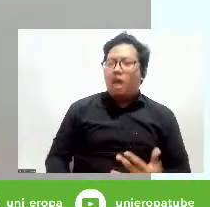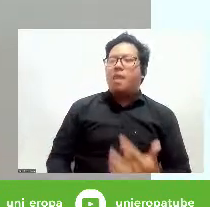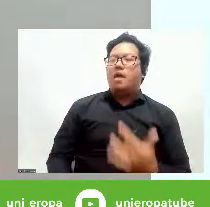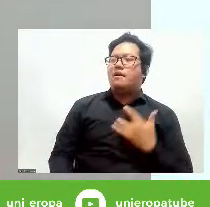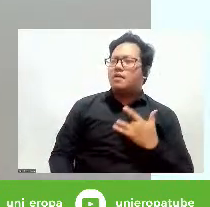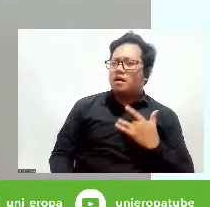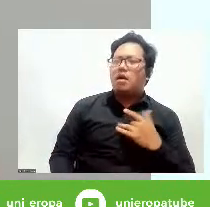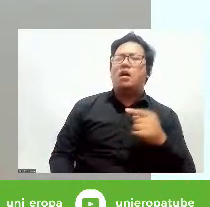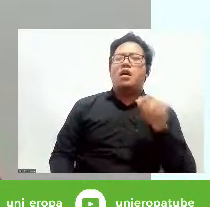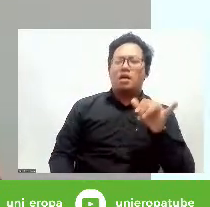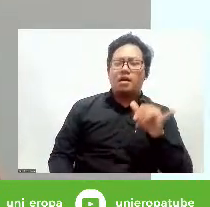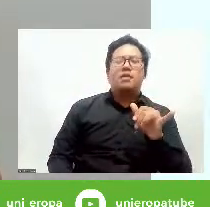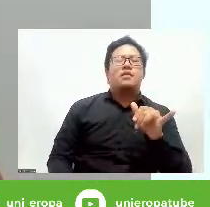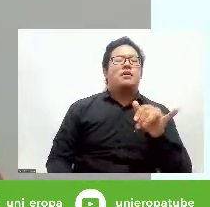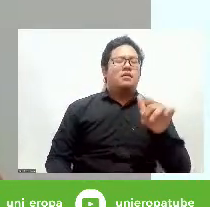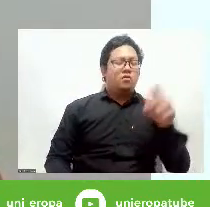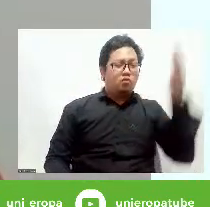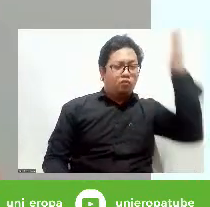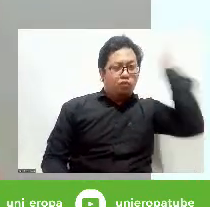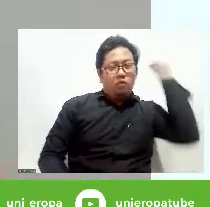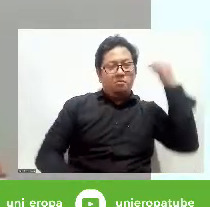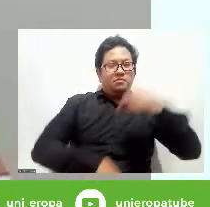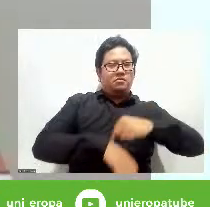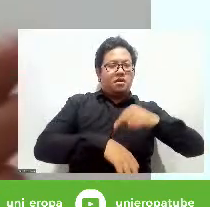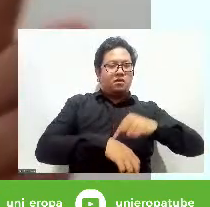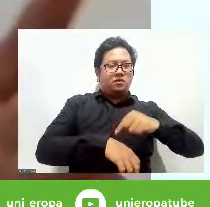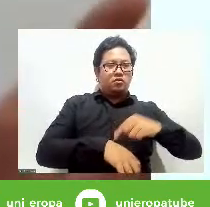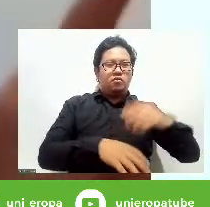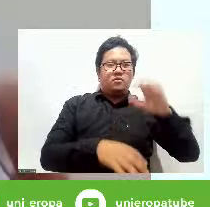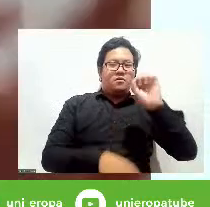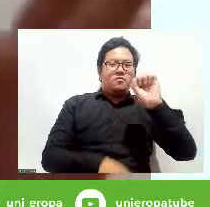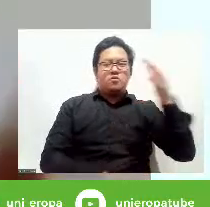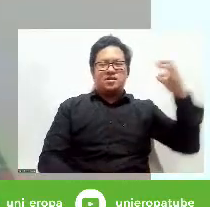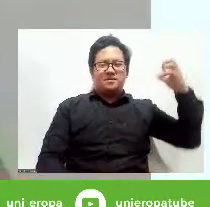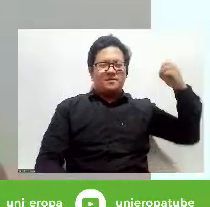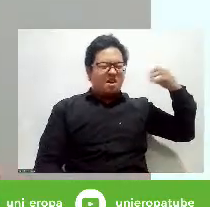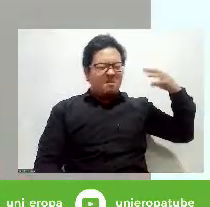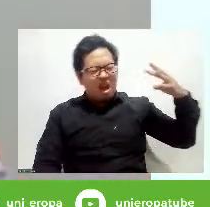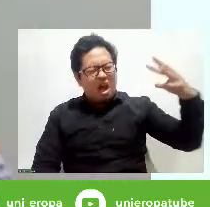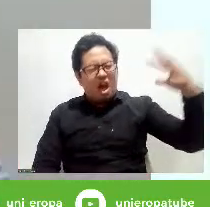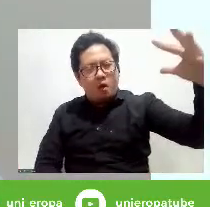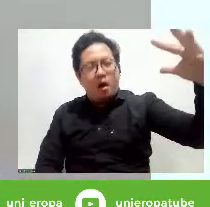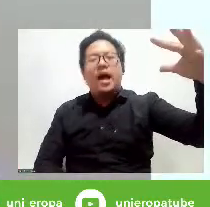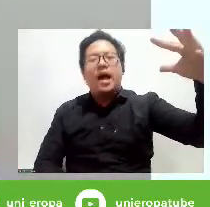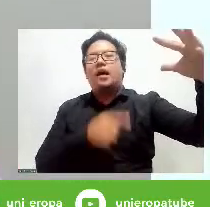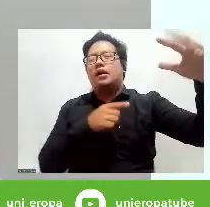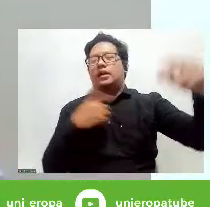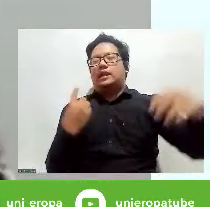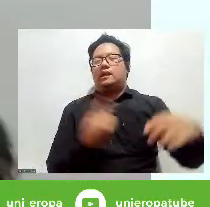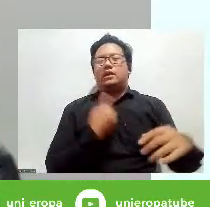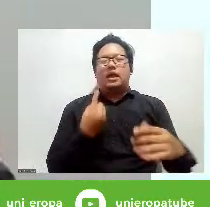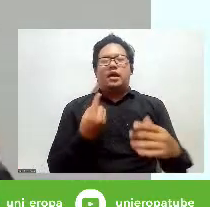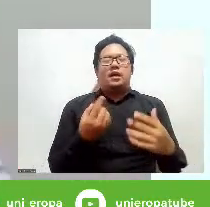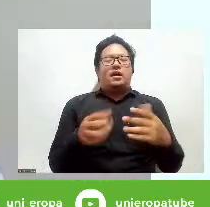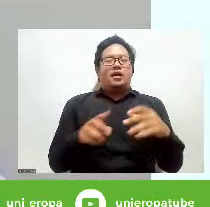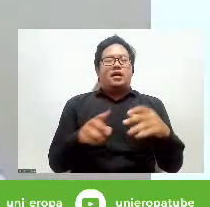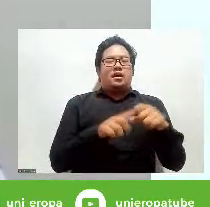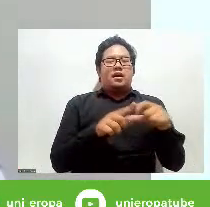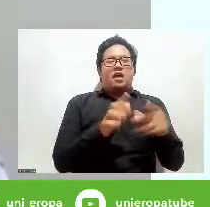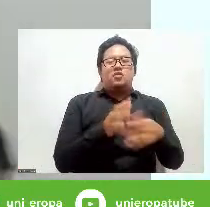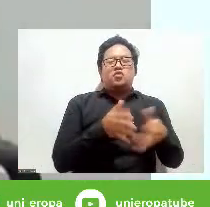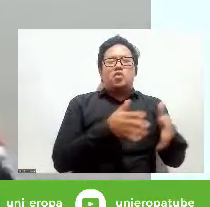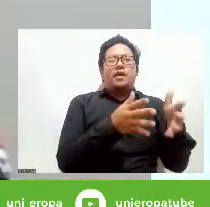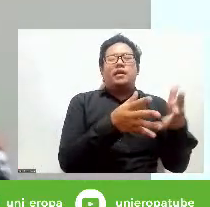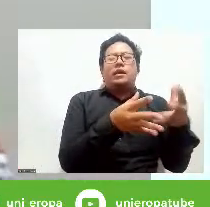itu Zaman kemarau Musim kemarau kami itu benar-benar kekeringan karena karena apa Karena ulyang